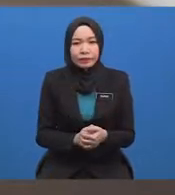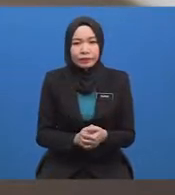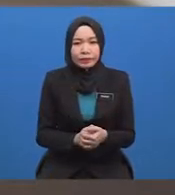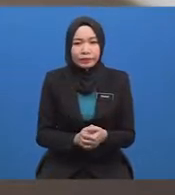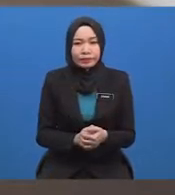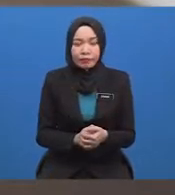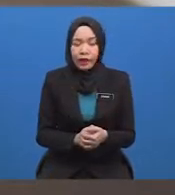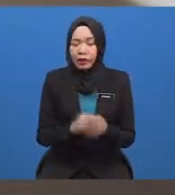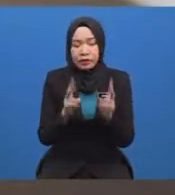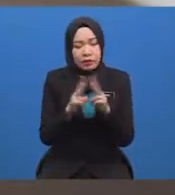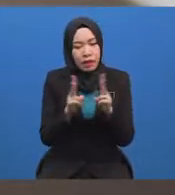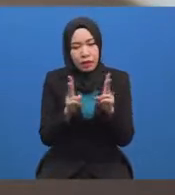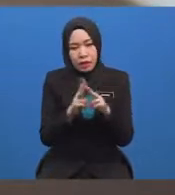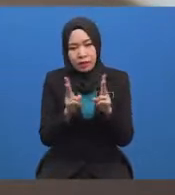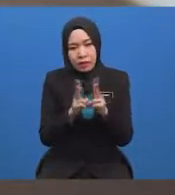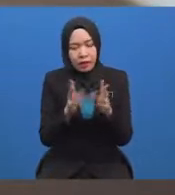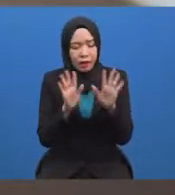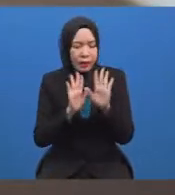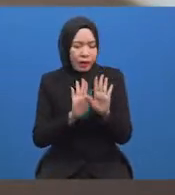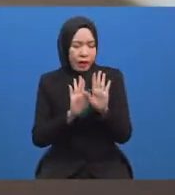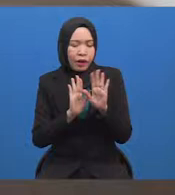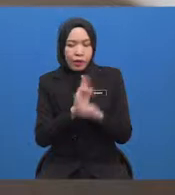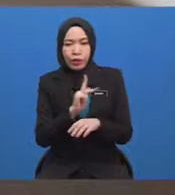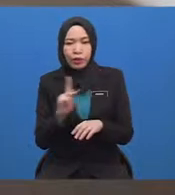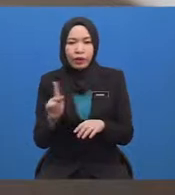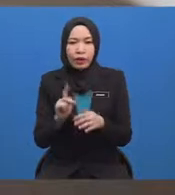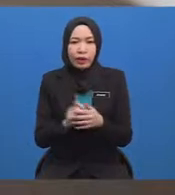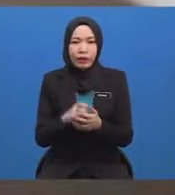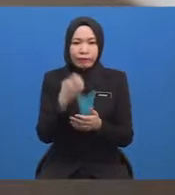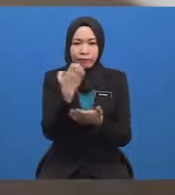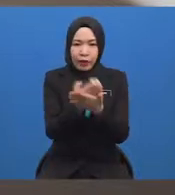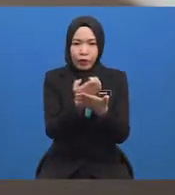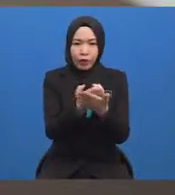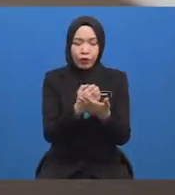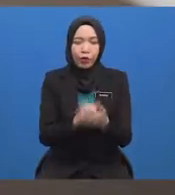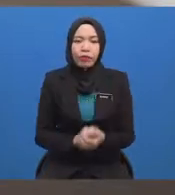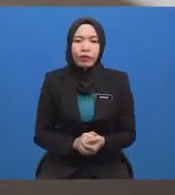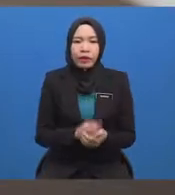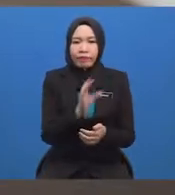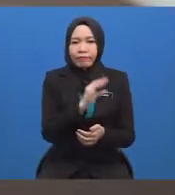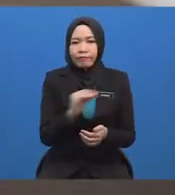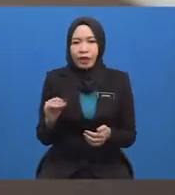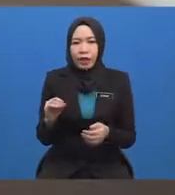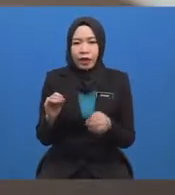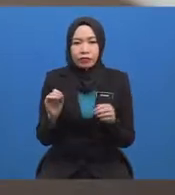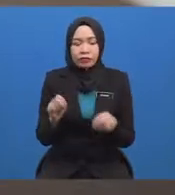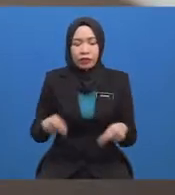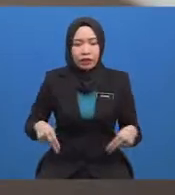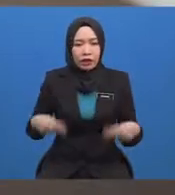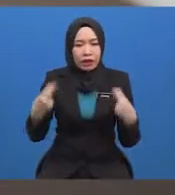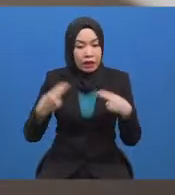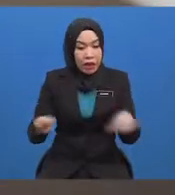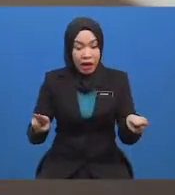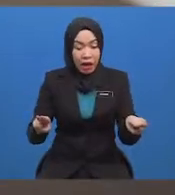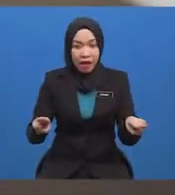menakutkan Hai terutamanya bila melibatkan kehilangan nyawa cego harap